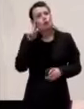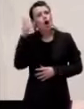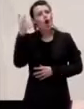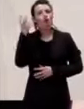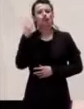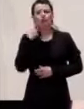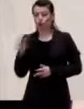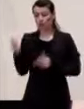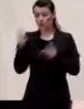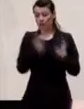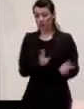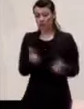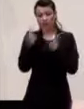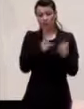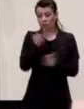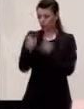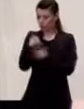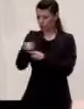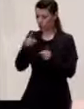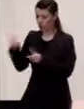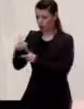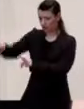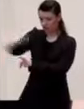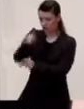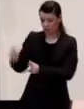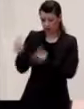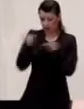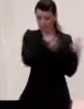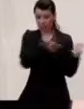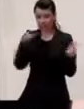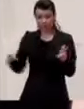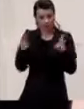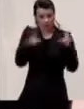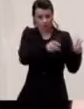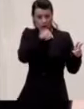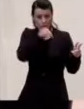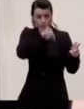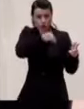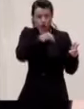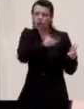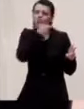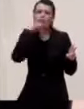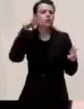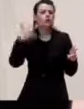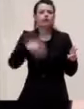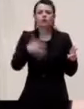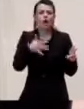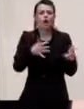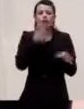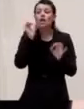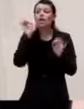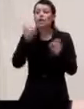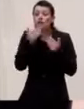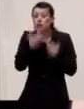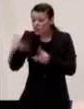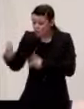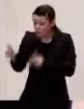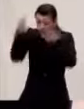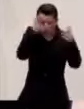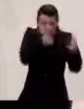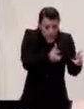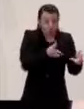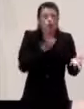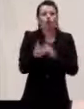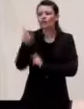dagli ospedali era assolutamente necessario per consentire di ricevere e ricoverare altre persone e salvare delle